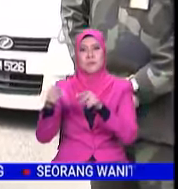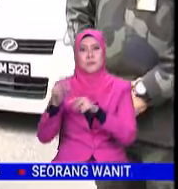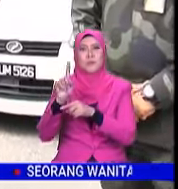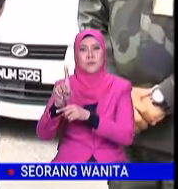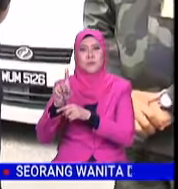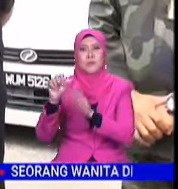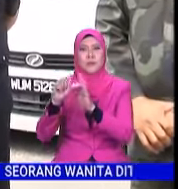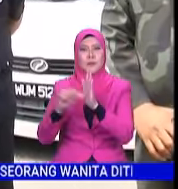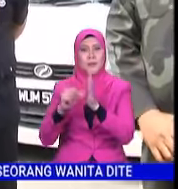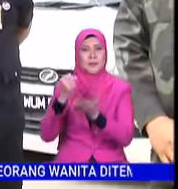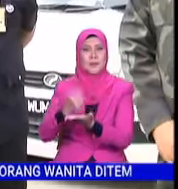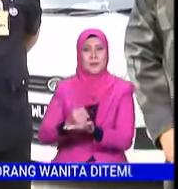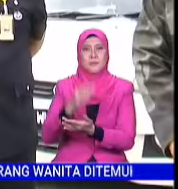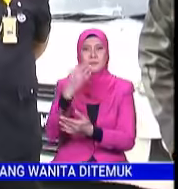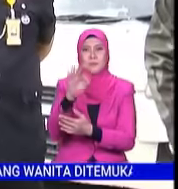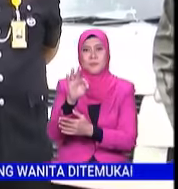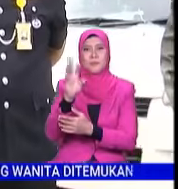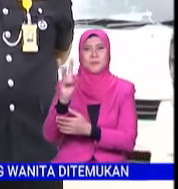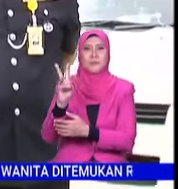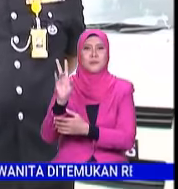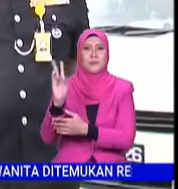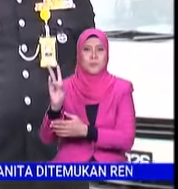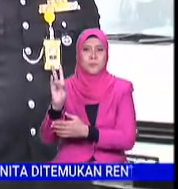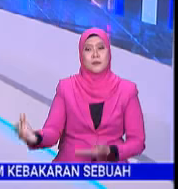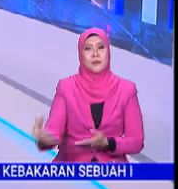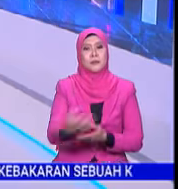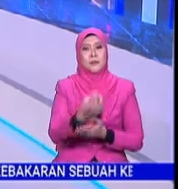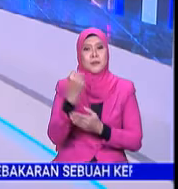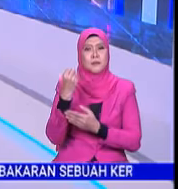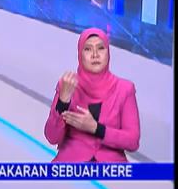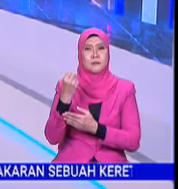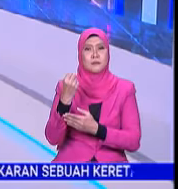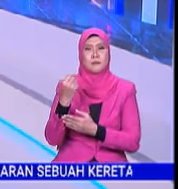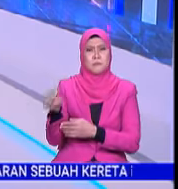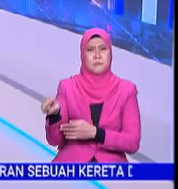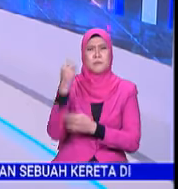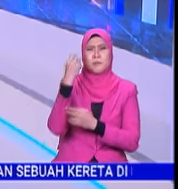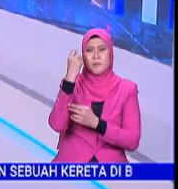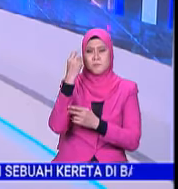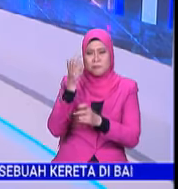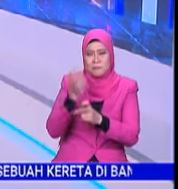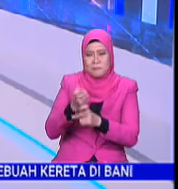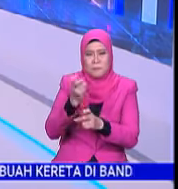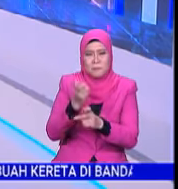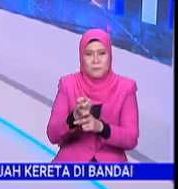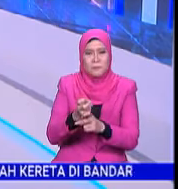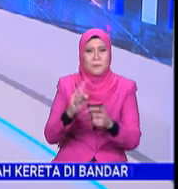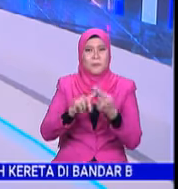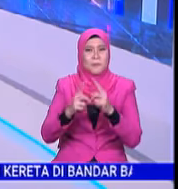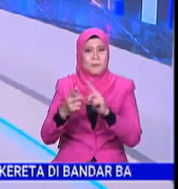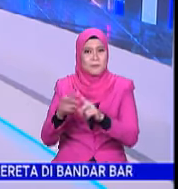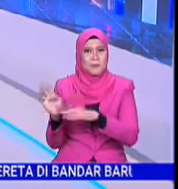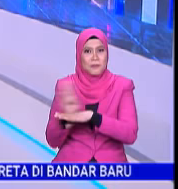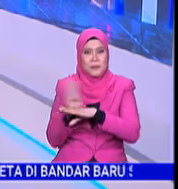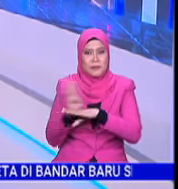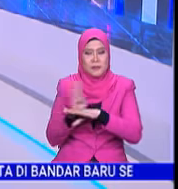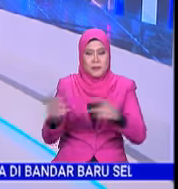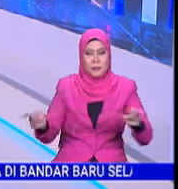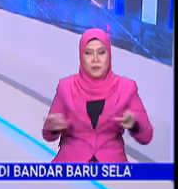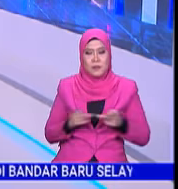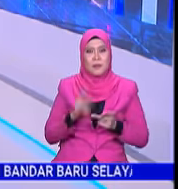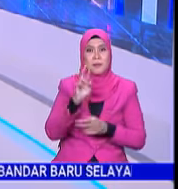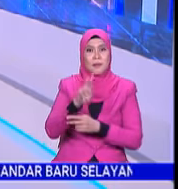Akta Kastam 1967. Memahami kesukaran yang dihadapi rakan niaga di kawasan rehat dan